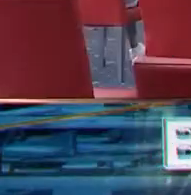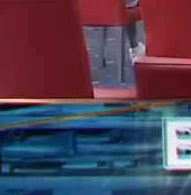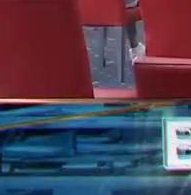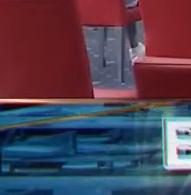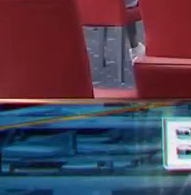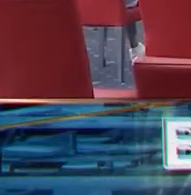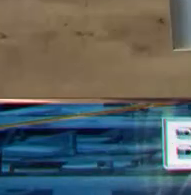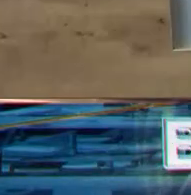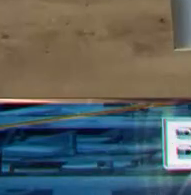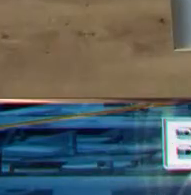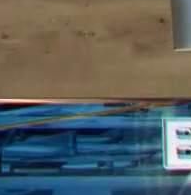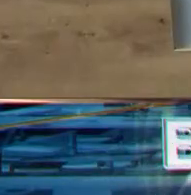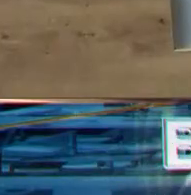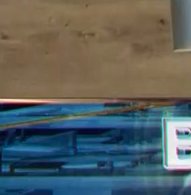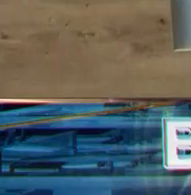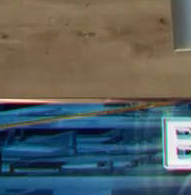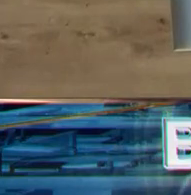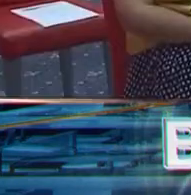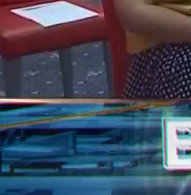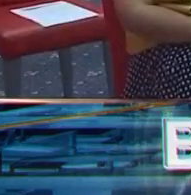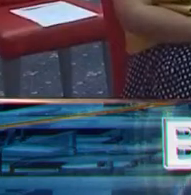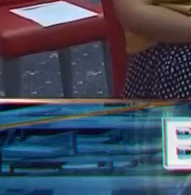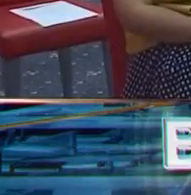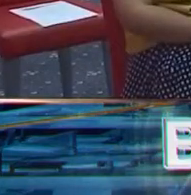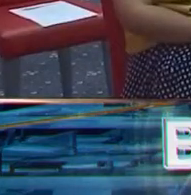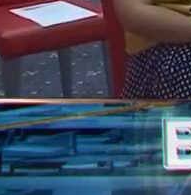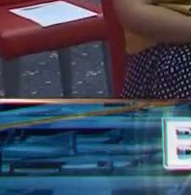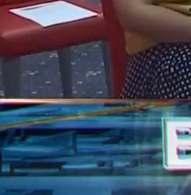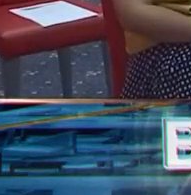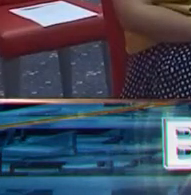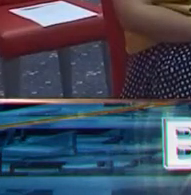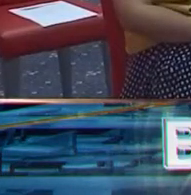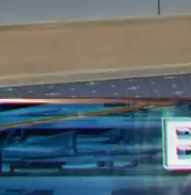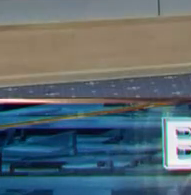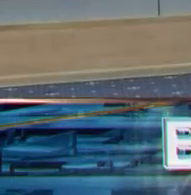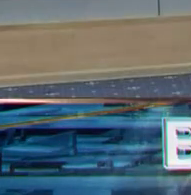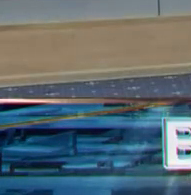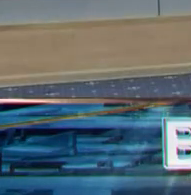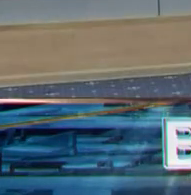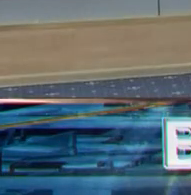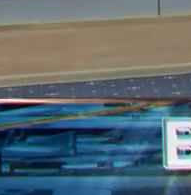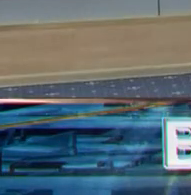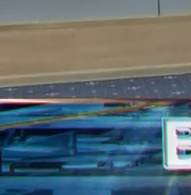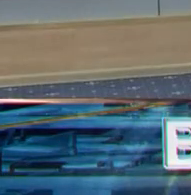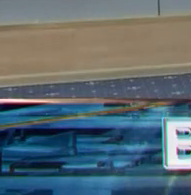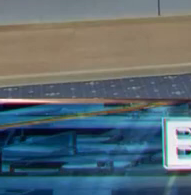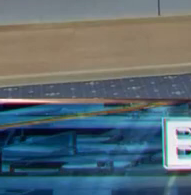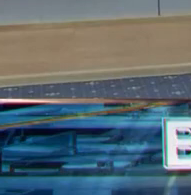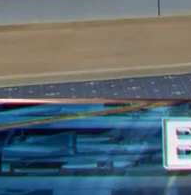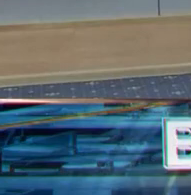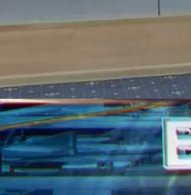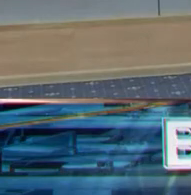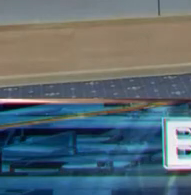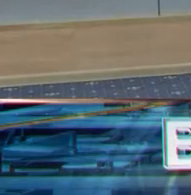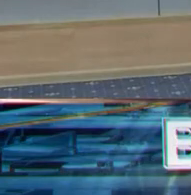Нұр Отан партиясының үш іріктеуіне тіркеу аяқталды. Үміткер саны 1116. Жеңімпаздар жаңа рейтинг бойынша